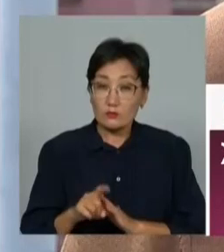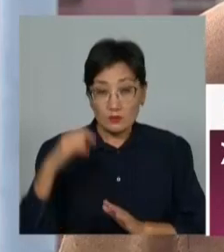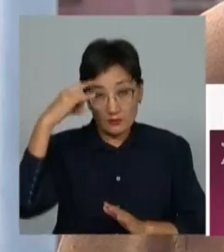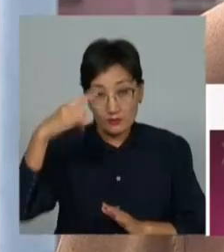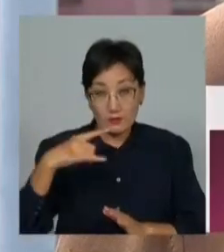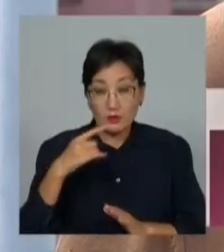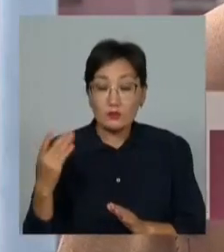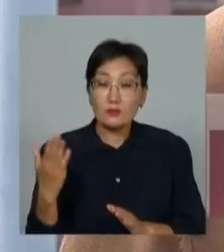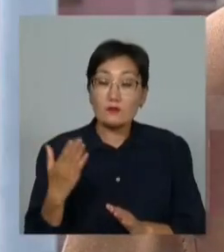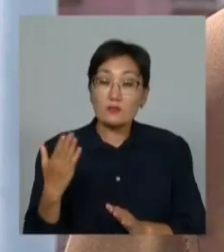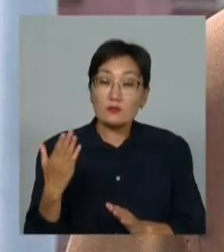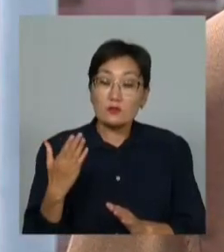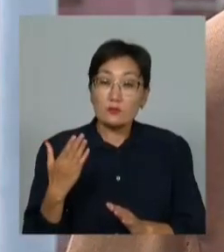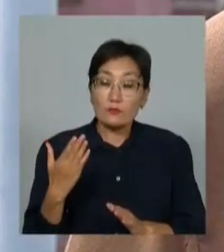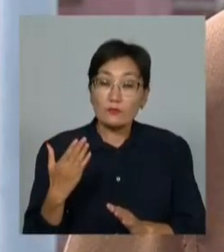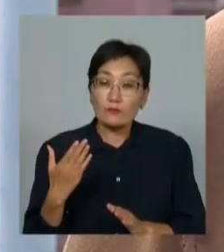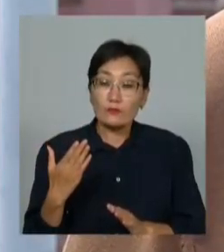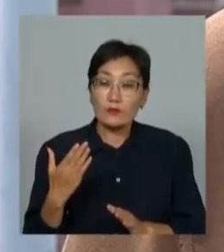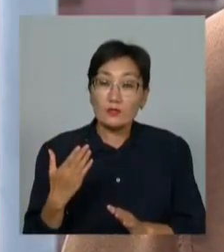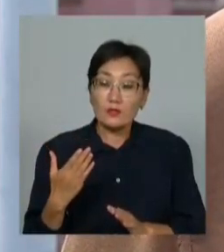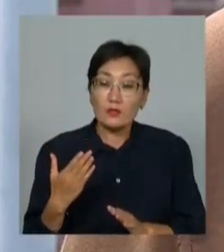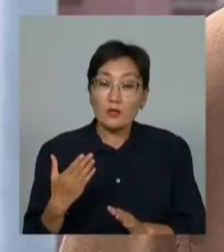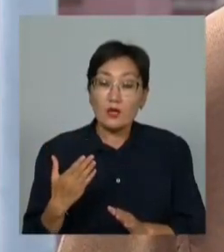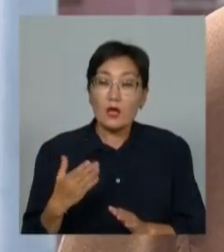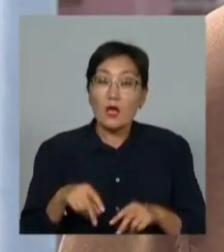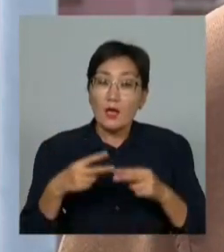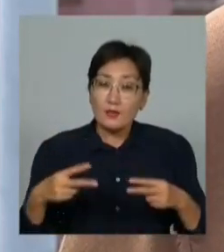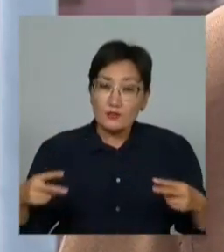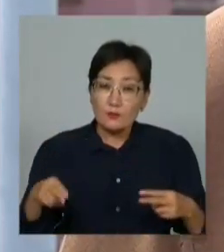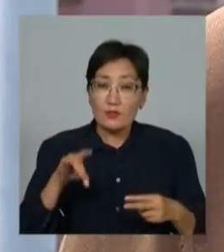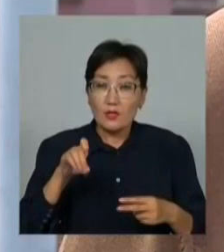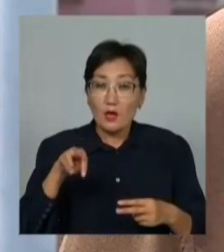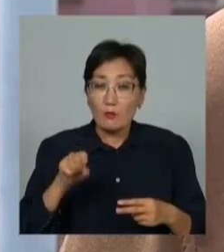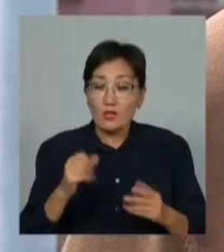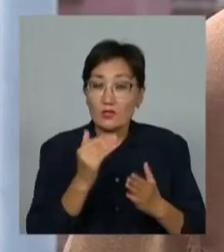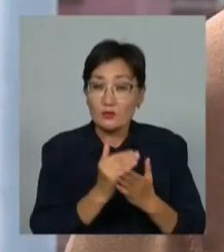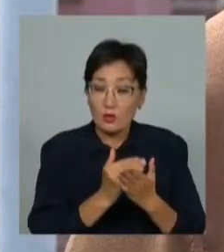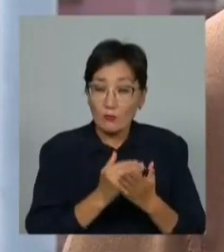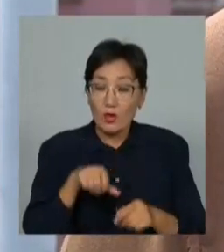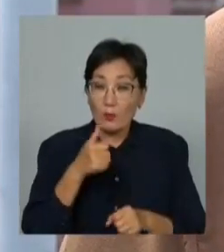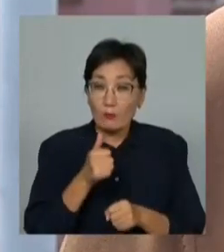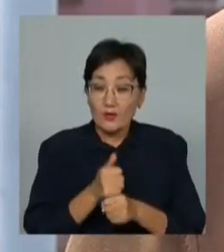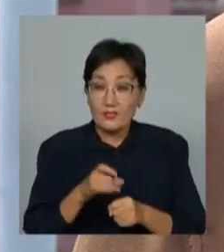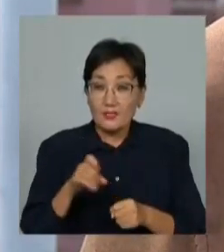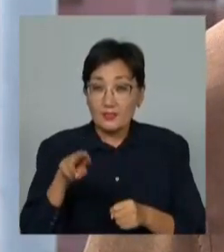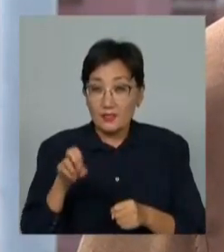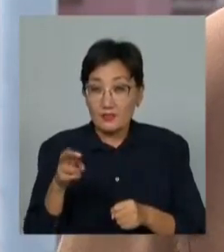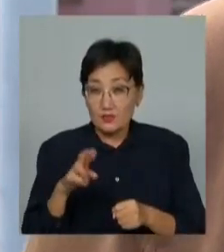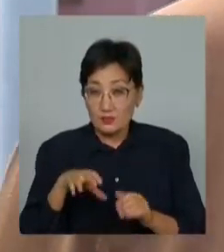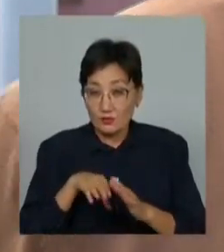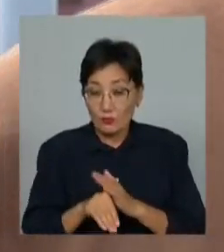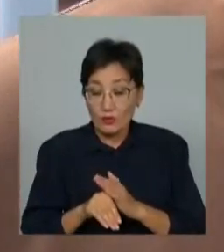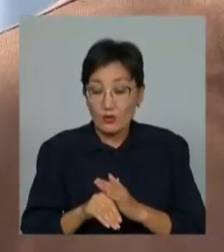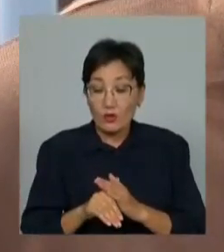қазақ телевизиясында, телевизиясында мына әдеби драмалық хабарлар бас редакциясы деген құрылды. Соның құрылуына